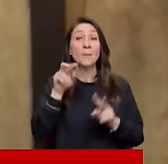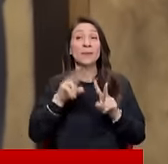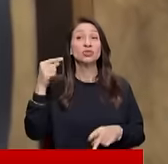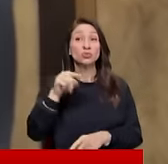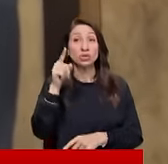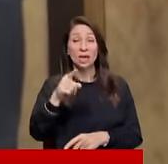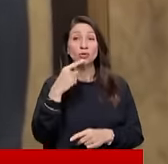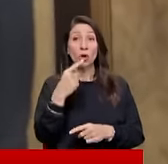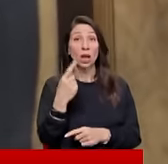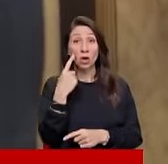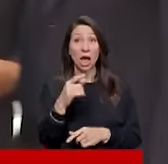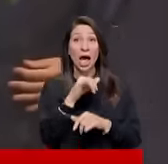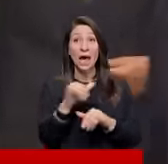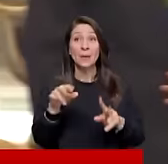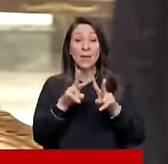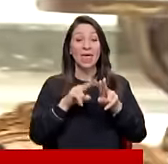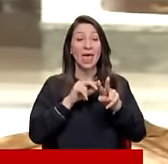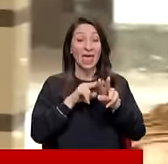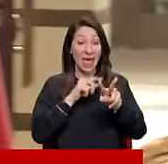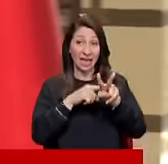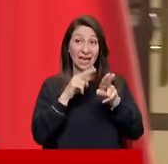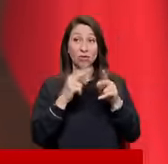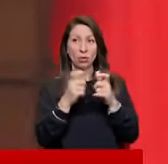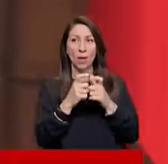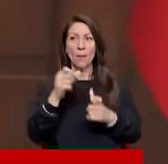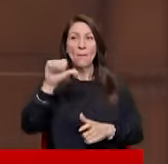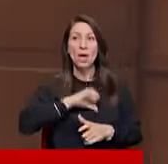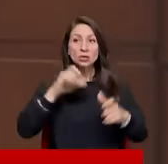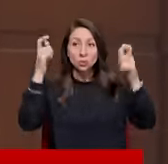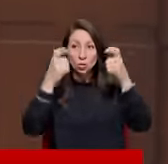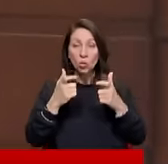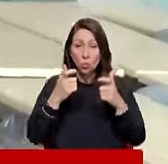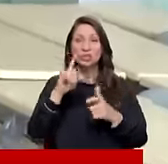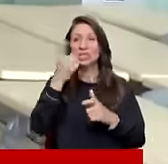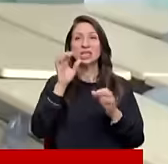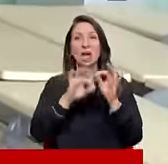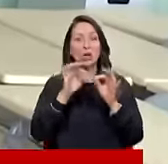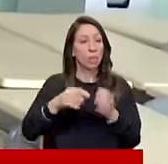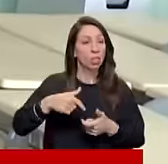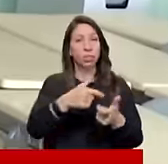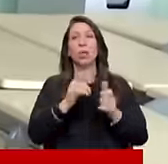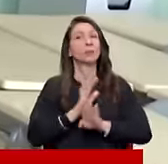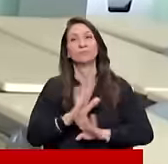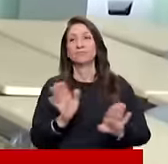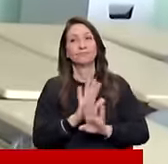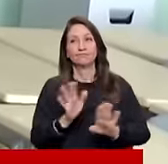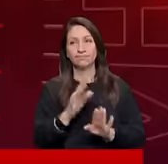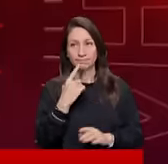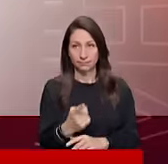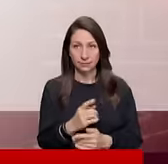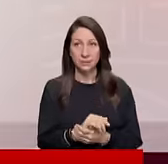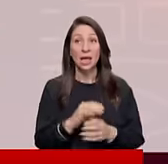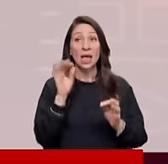Mehmet Şimşek iddiaya göre aynı MYK toplantısında mağlubiyetin sorumluluğunun sadece ekonomiye bağlanmasına tepki